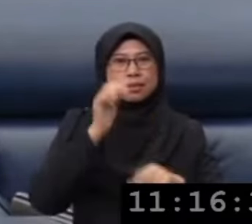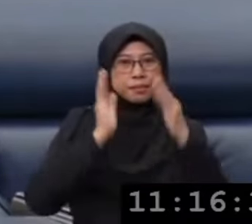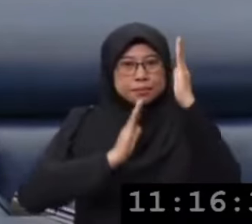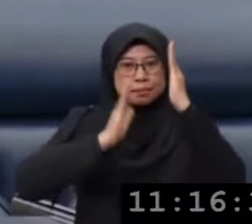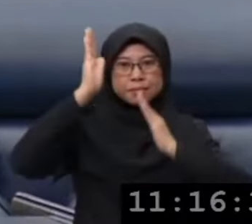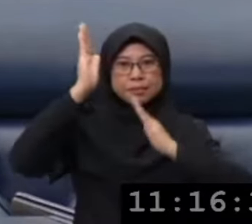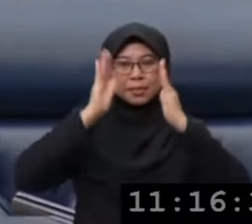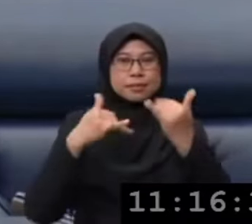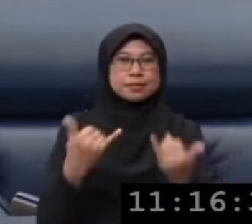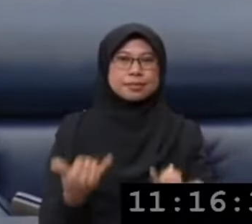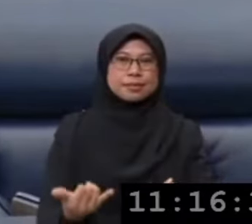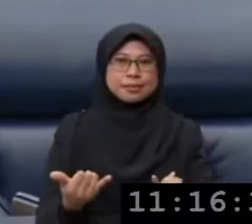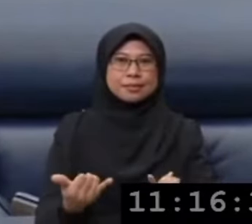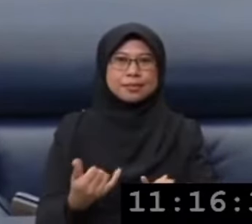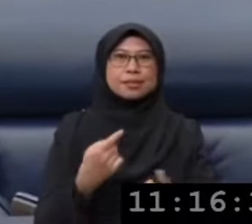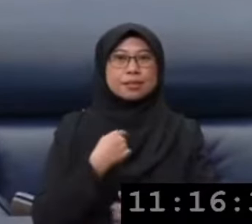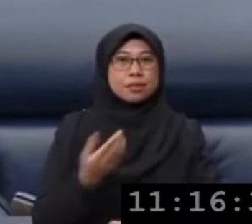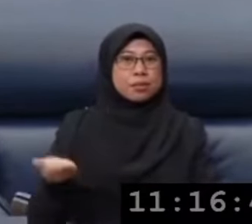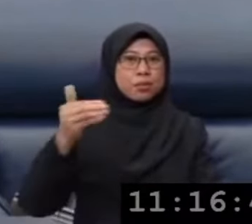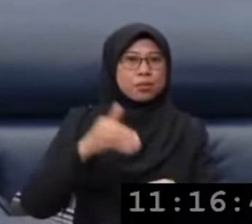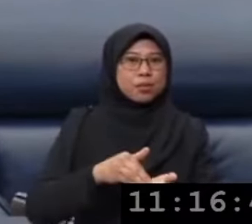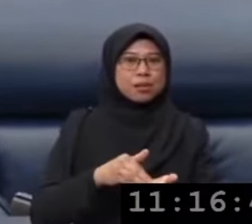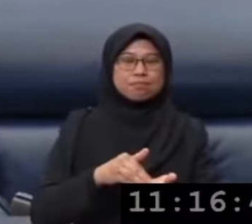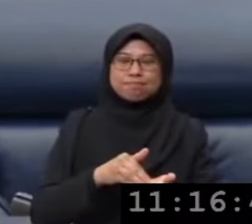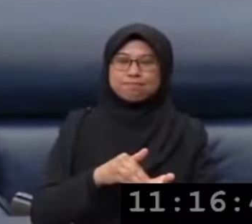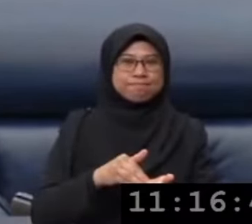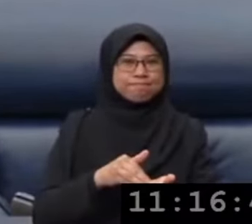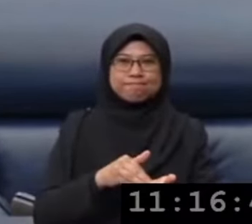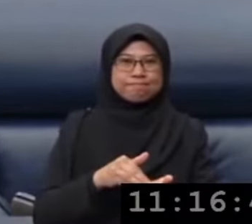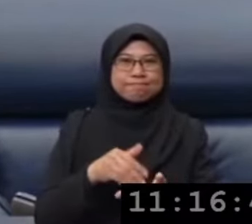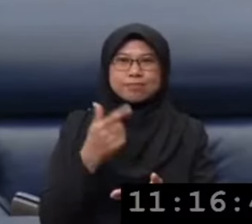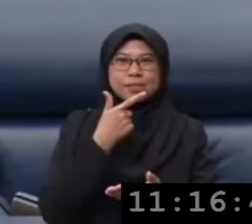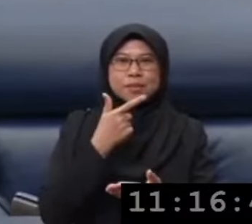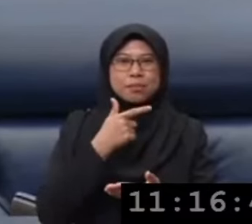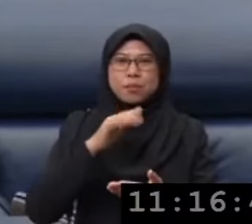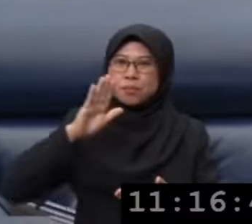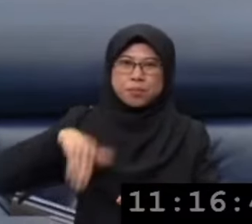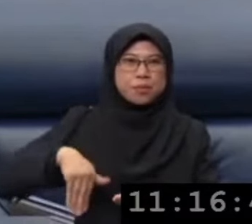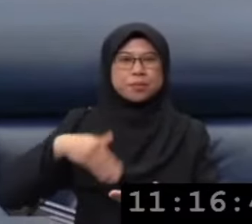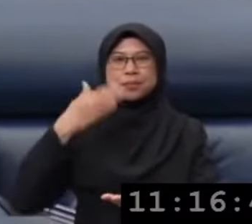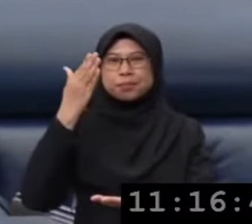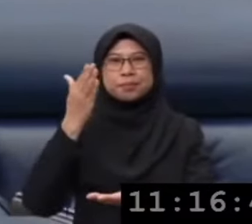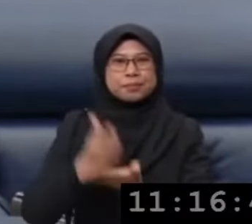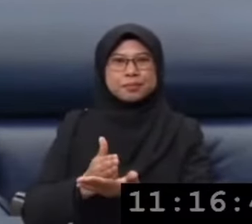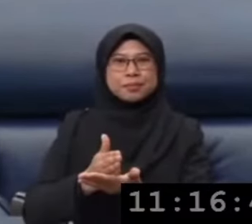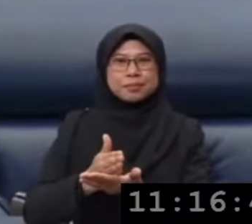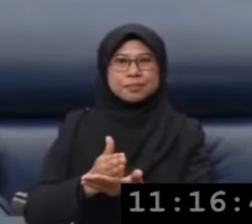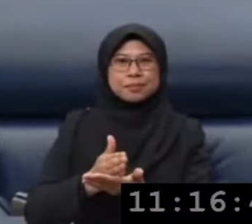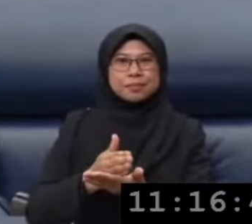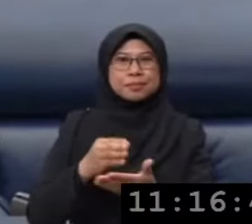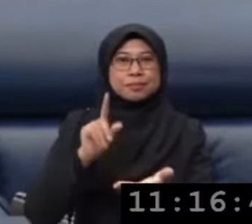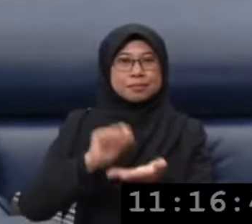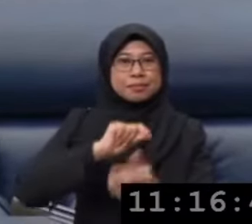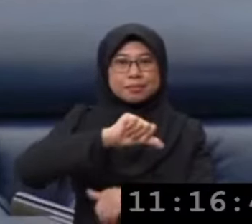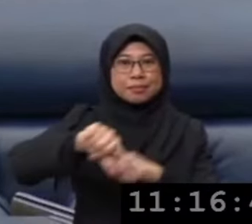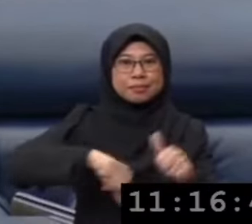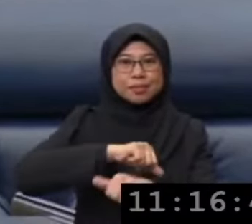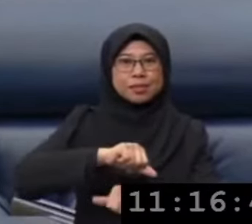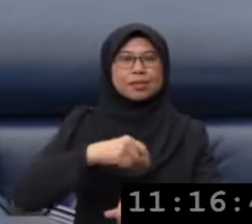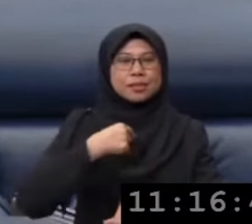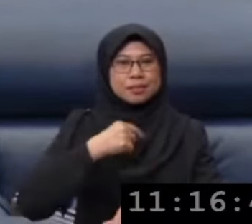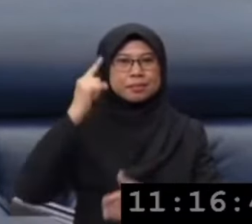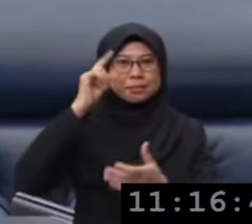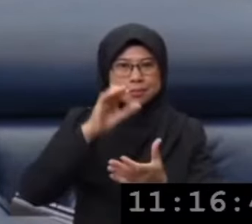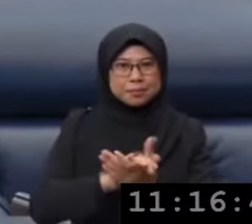kita pada waktu ini saya ulang tidak berhasrat untuk menutup mana-mana platform media sosial tapi kita percaya kita